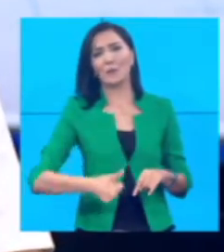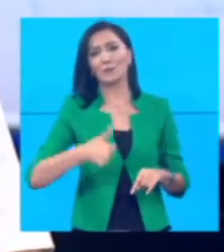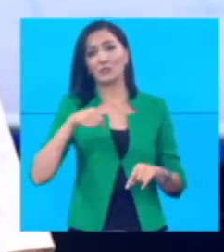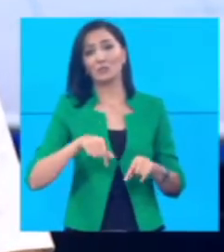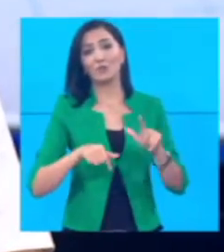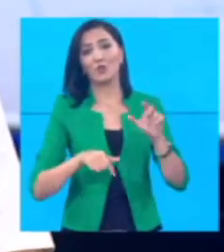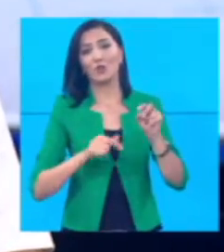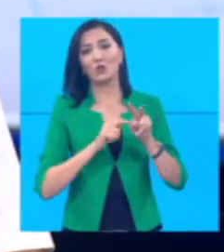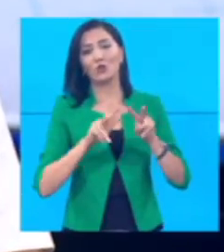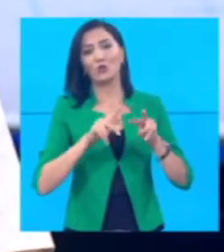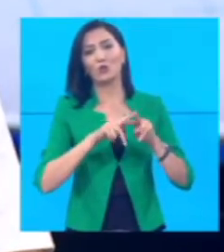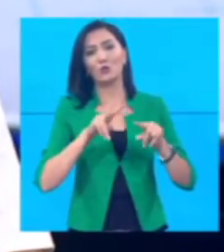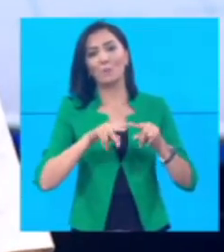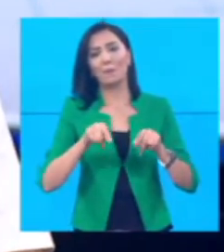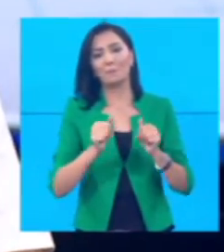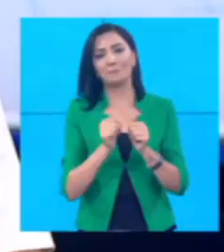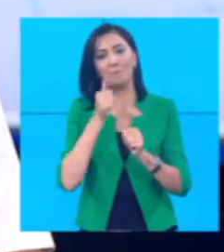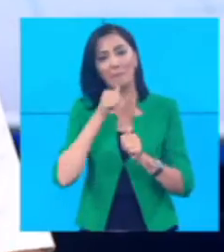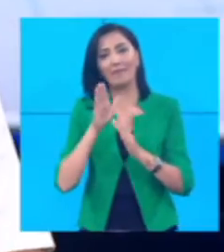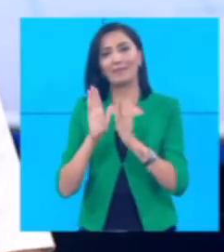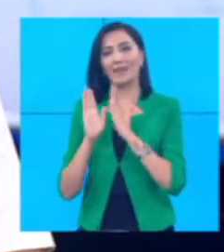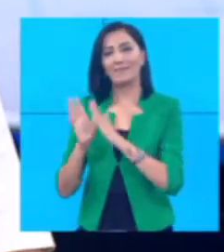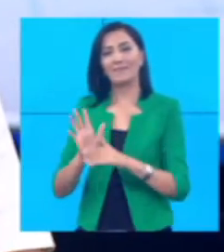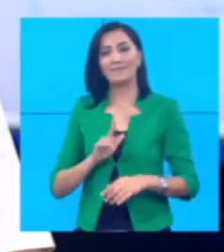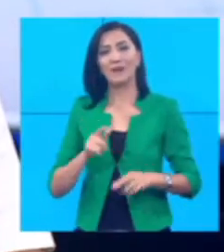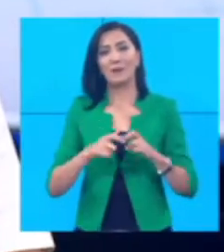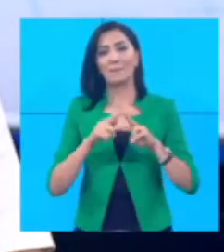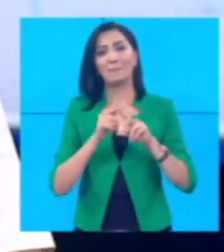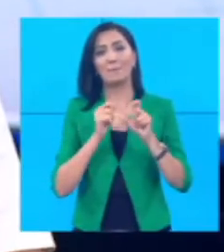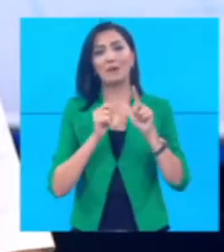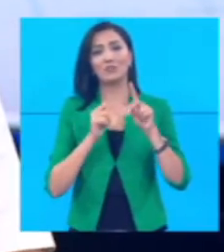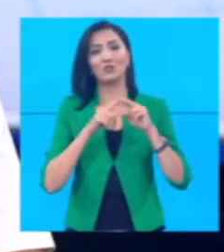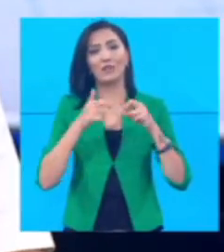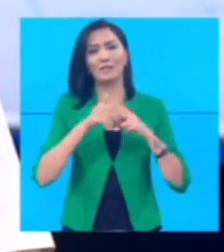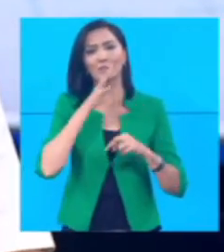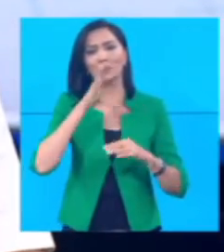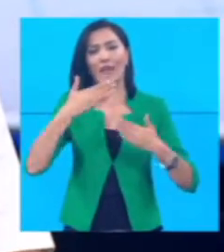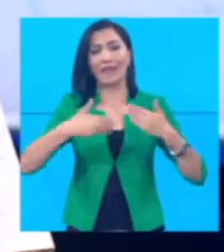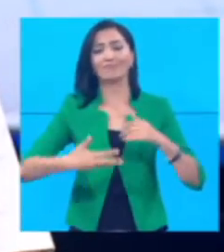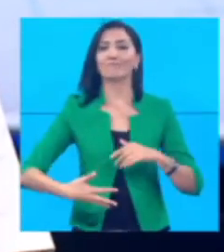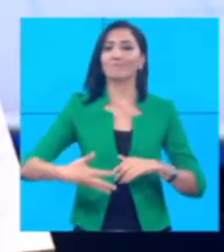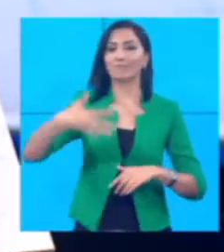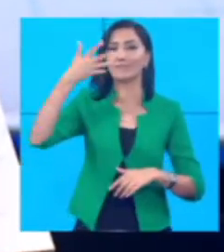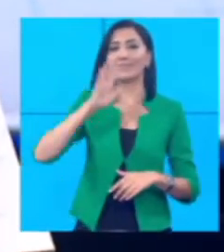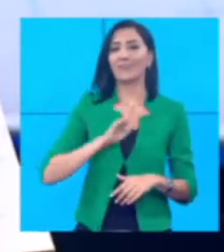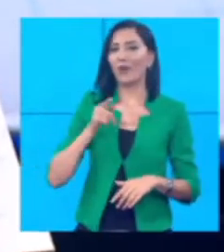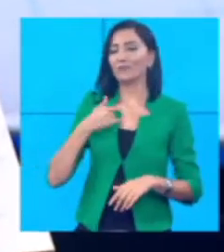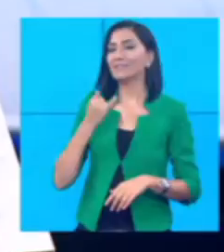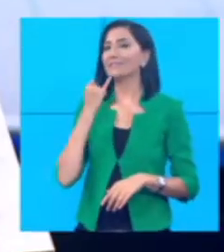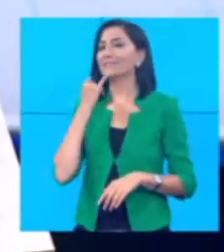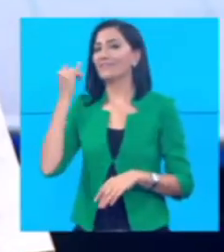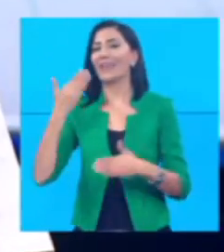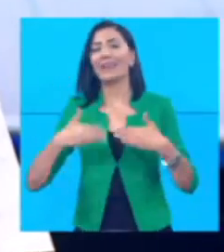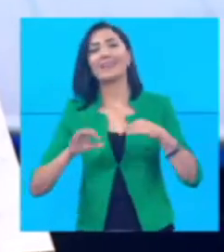başkanımız Sayın Lokman Çağrıcı ile devam ediyor. Biliyorsunuz Bağcılar'da güzel bir engelliler sarayımız var. Evet, orayı ziyaret